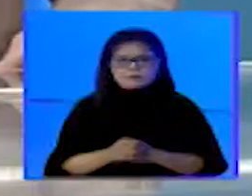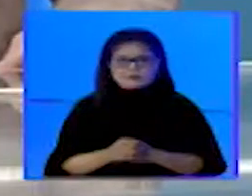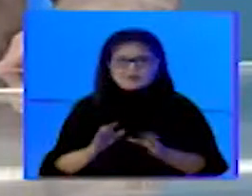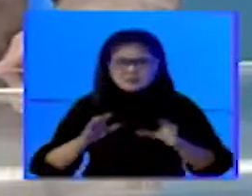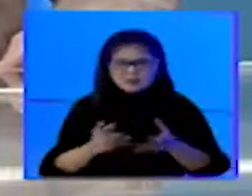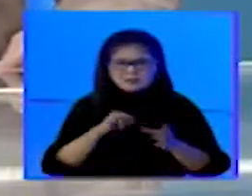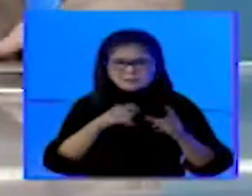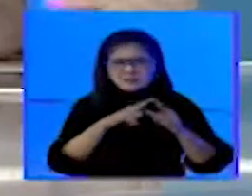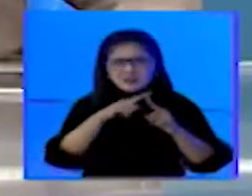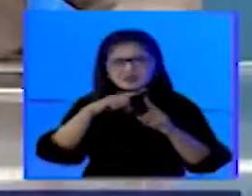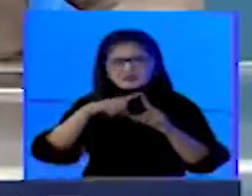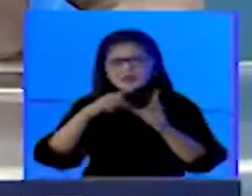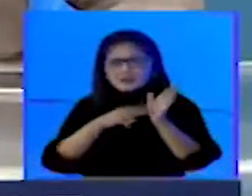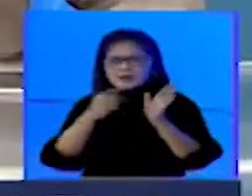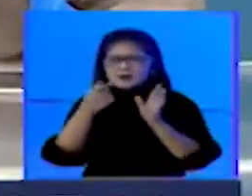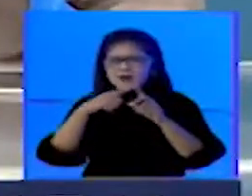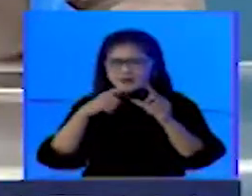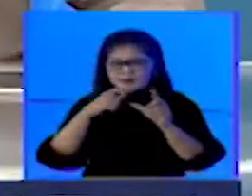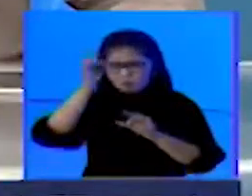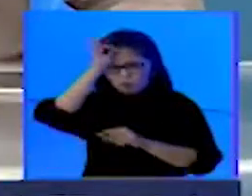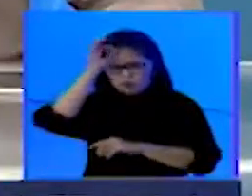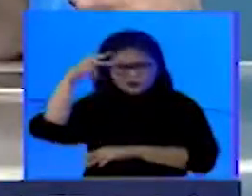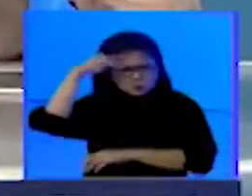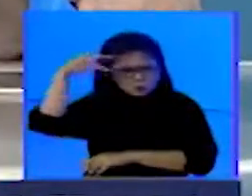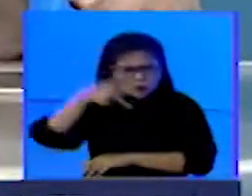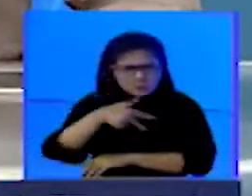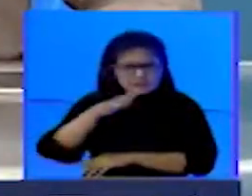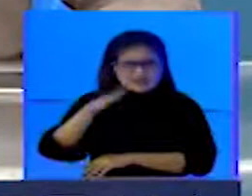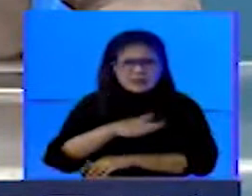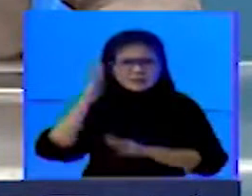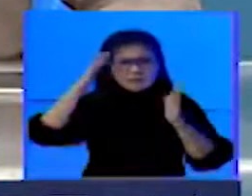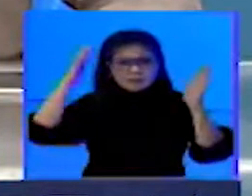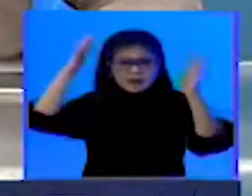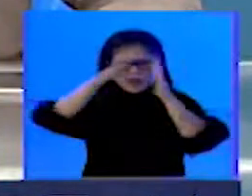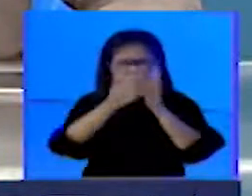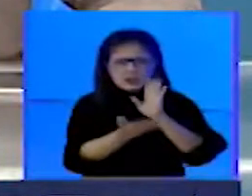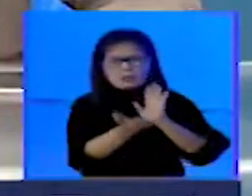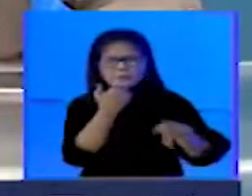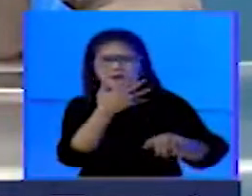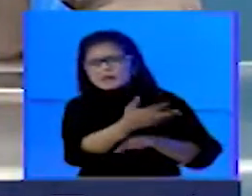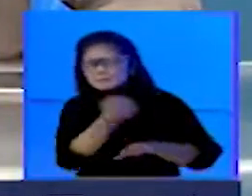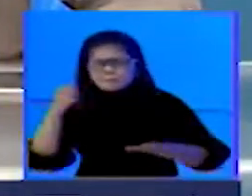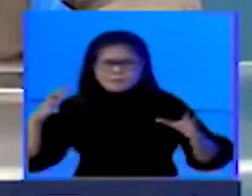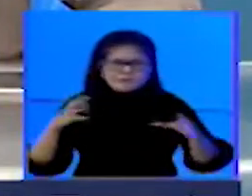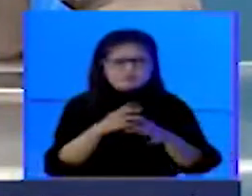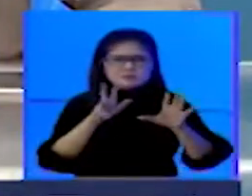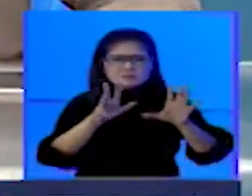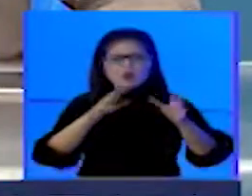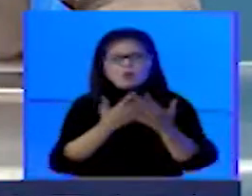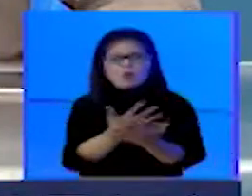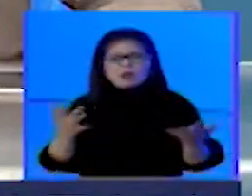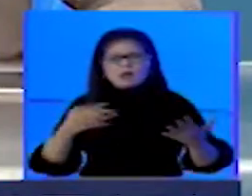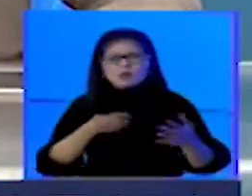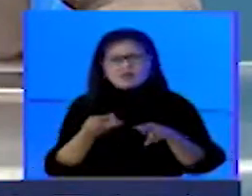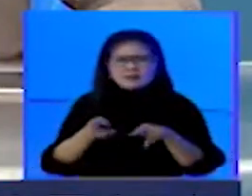Tim Jatanras Polrestabes Makassar, Sulawesi Selatan kembali meringkus 9 warga yang diduga terlibat pengambilan paksa jenazah